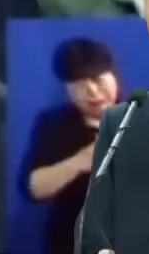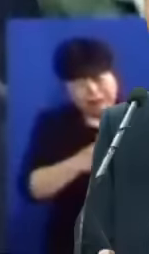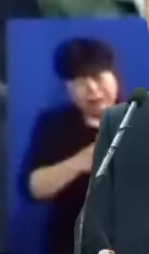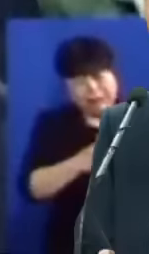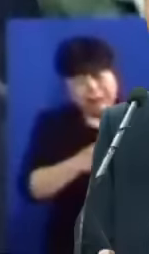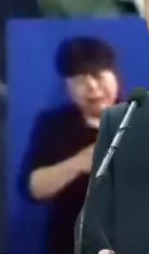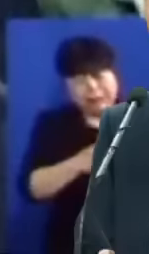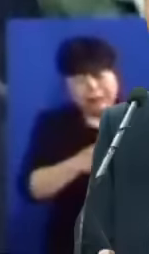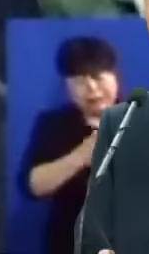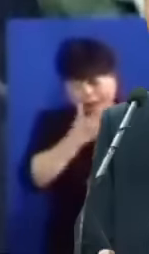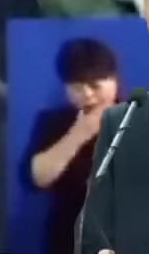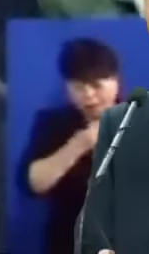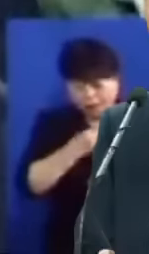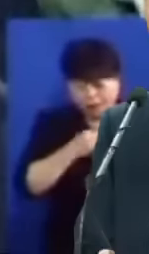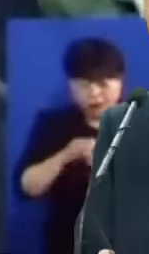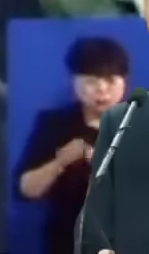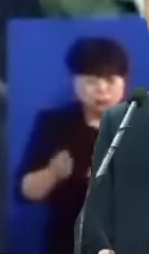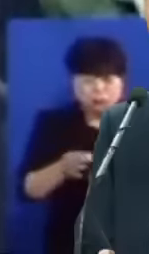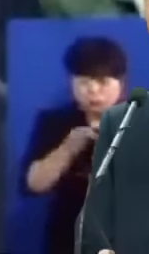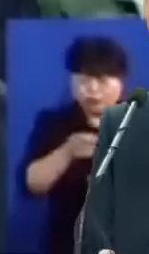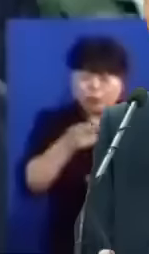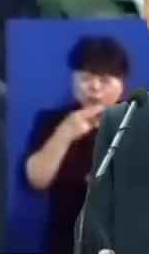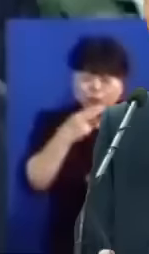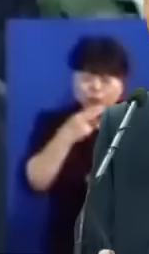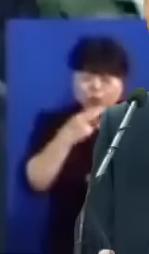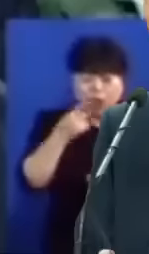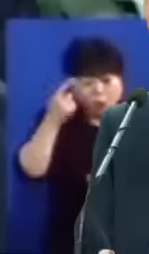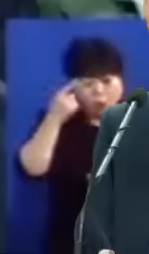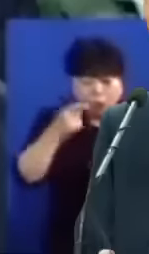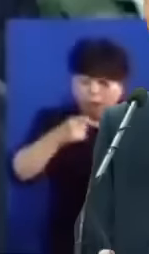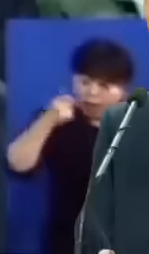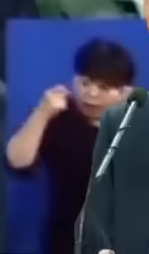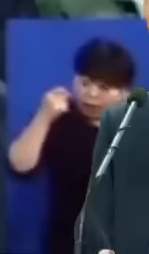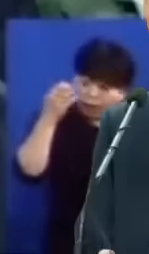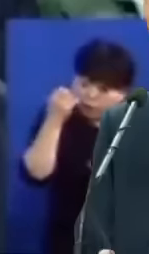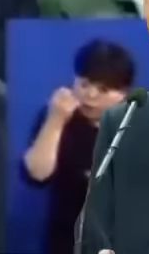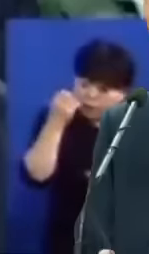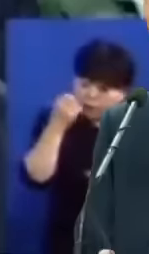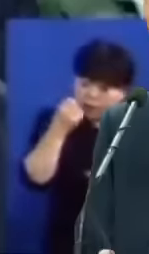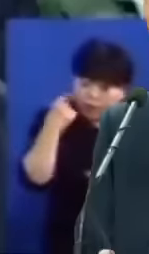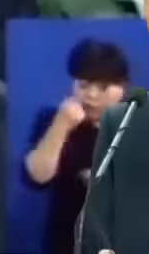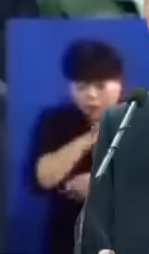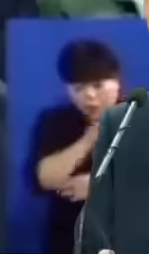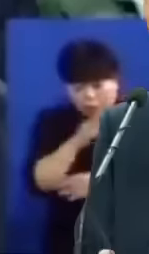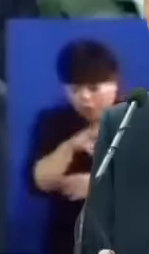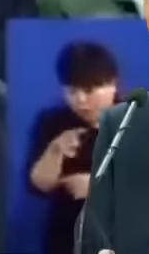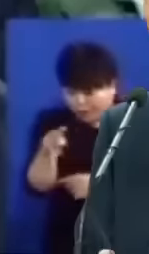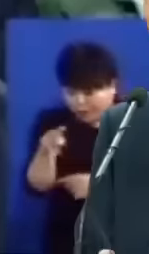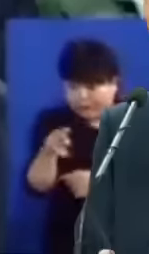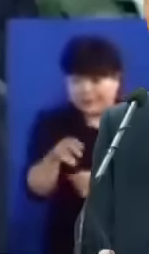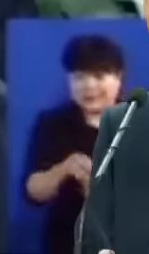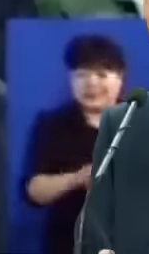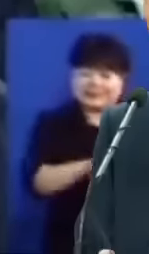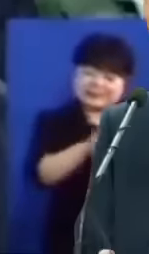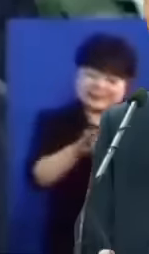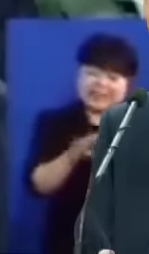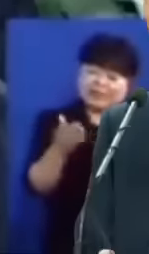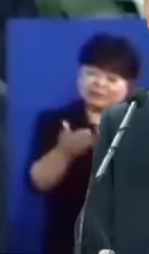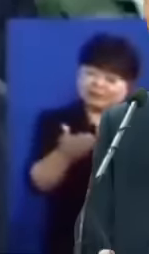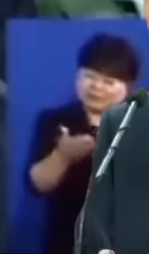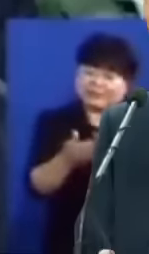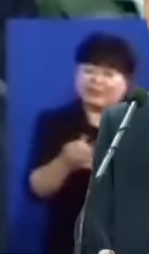나처럼 행복한 가정도 없고 돈도 없는데 왜 저처럼 얼굴이 빛이 나나 가만히 보니까 사랑을